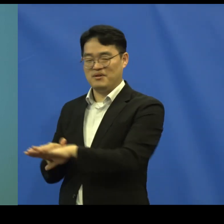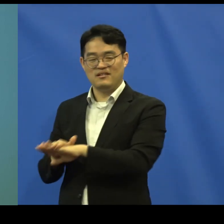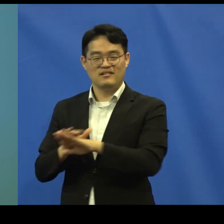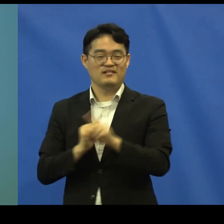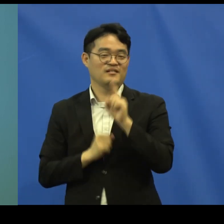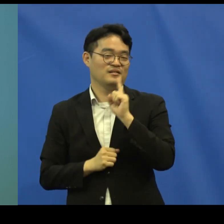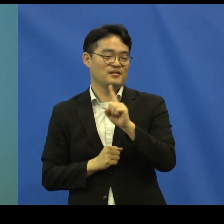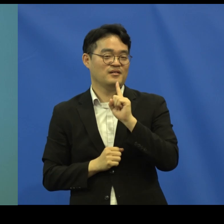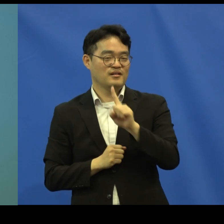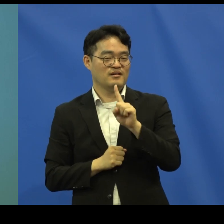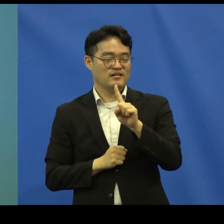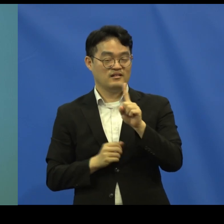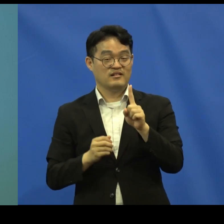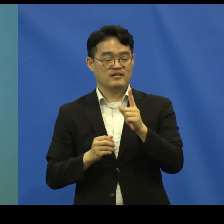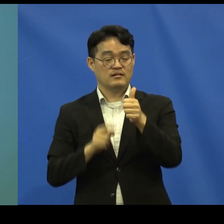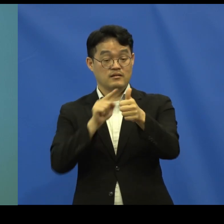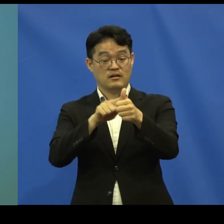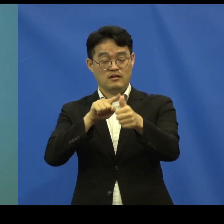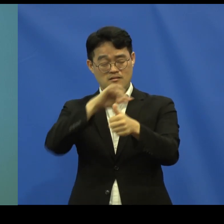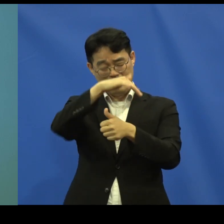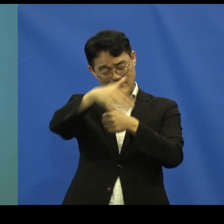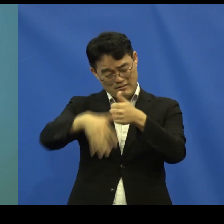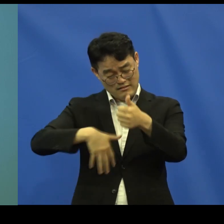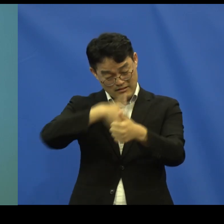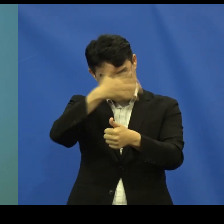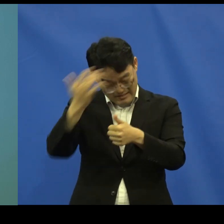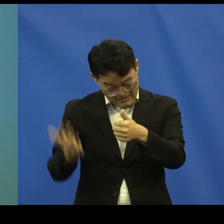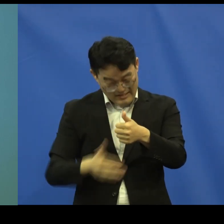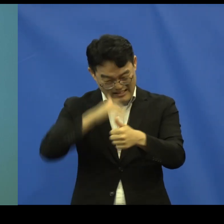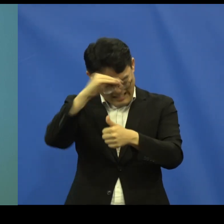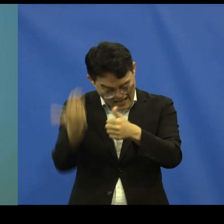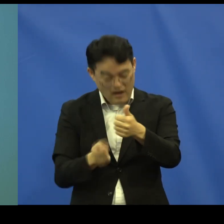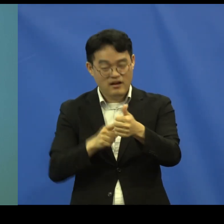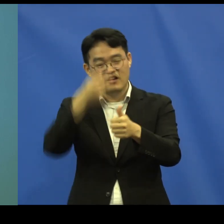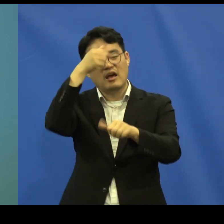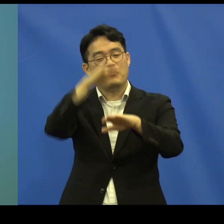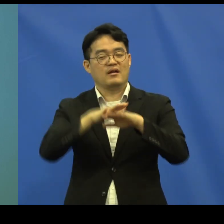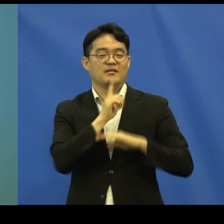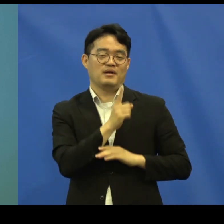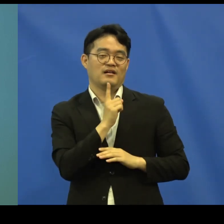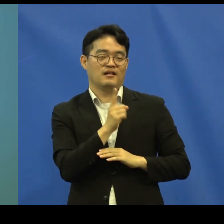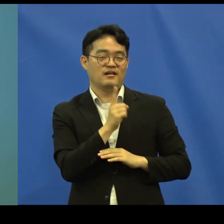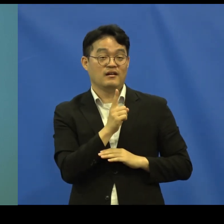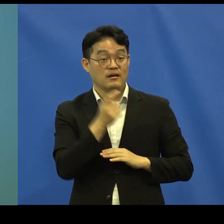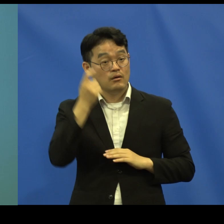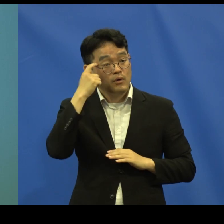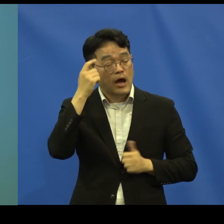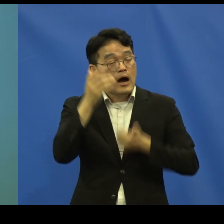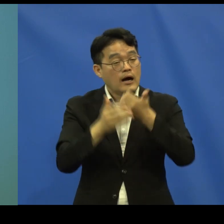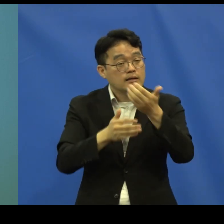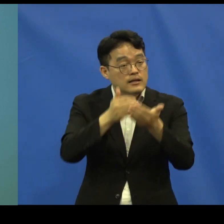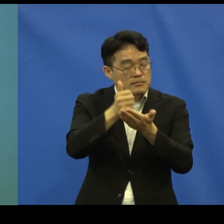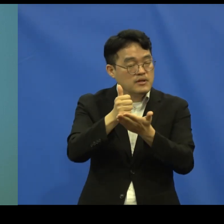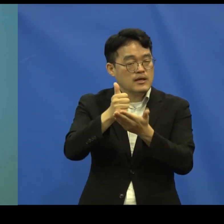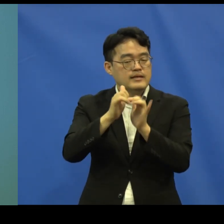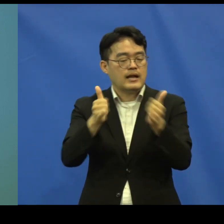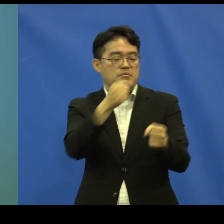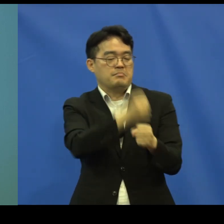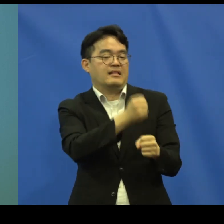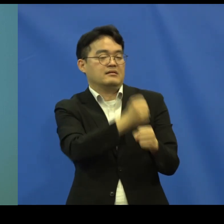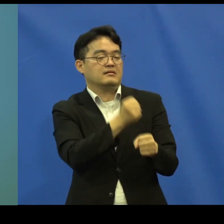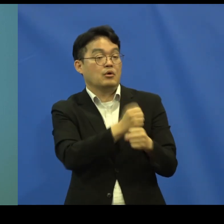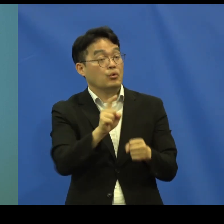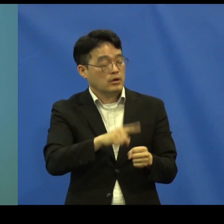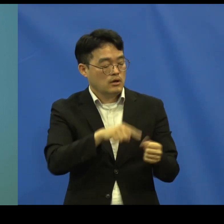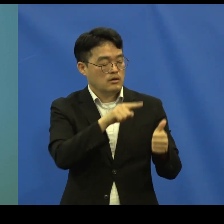인간은 예배하는 존재라는 거예요. 무언가를 섬겨요. 무언가를 숭배하고 무언가에 무릎을 꿇고 무언가의 지배를